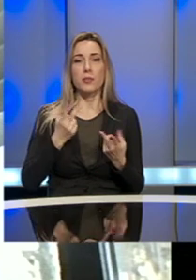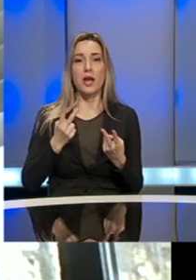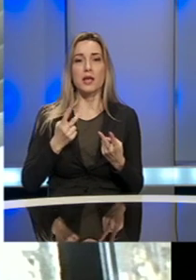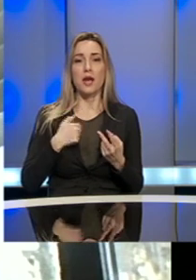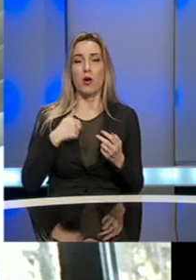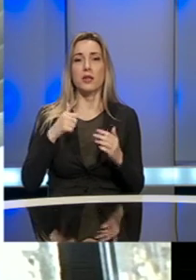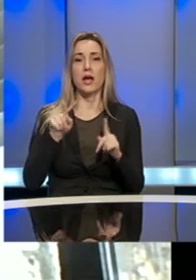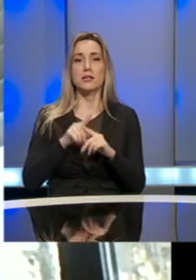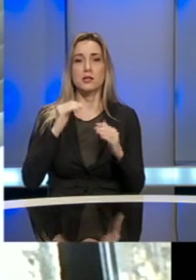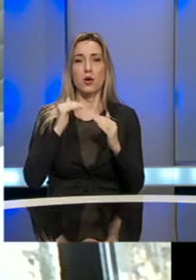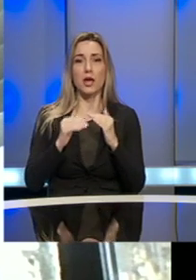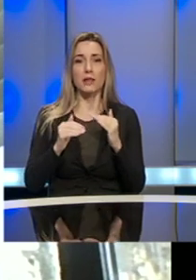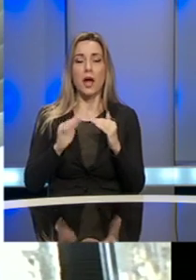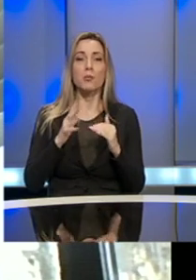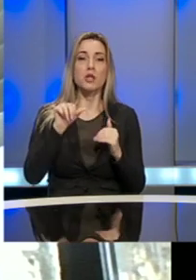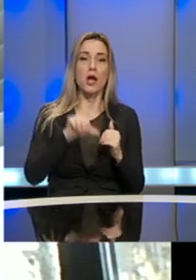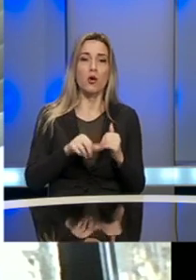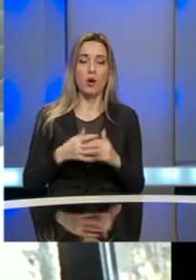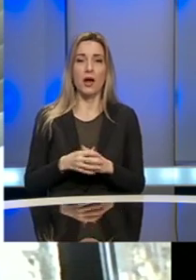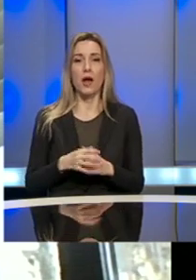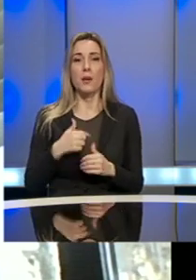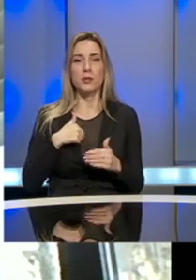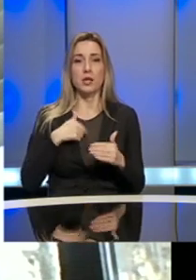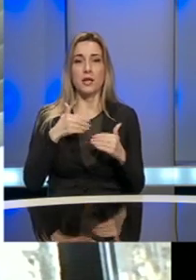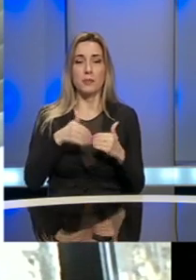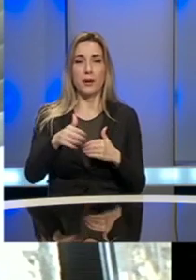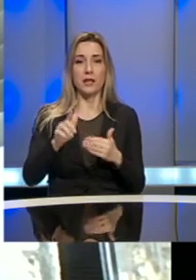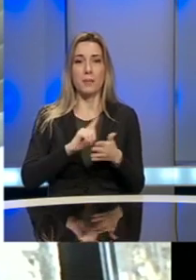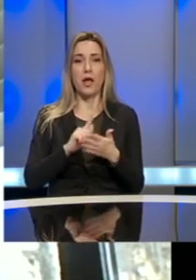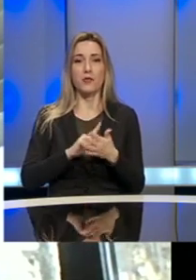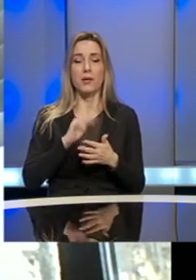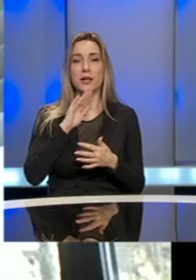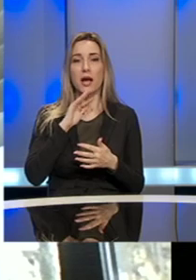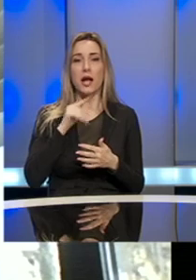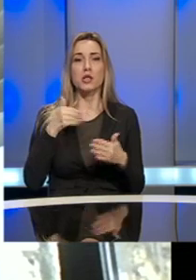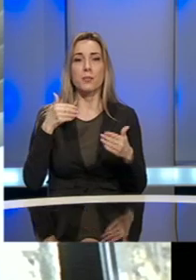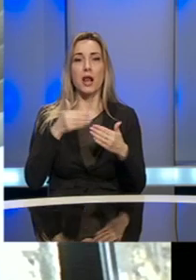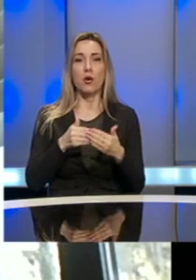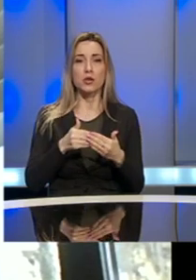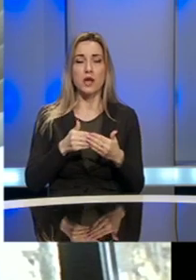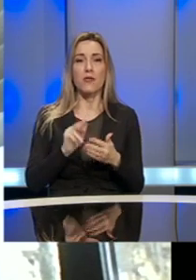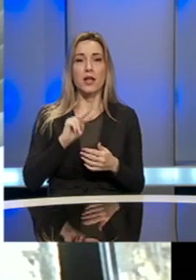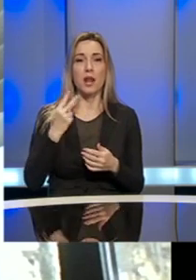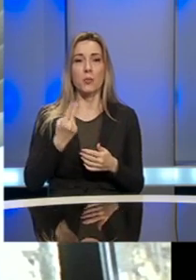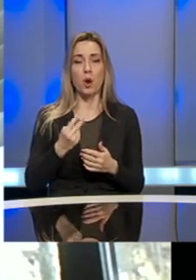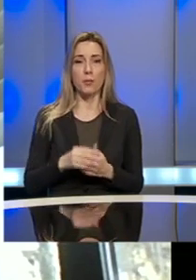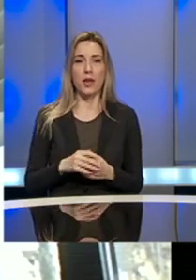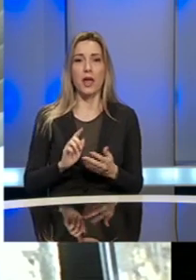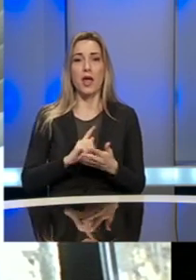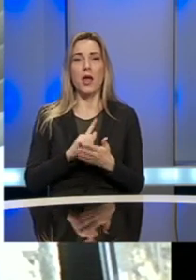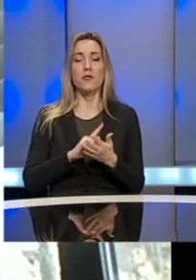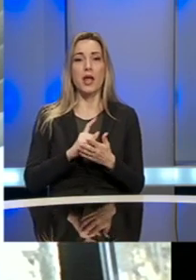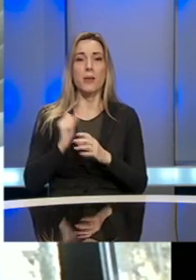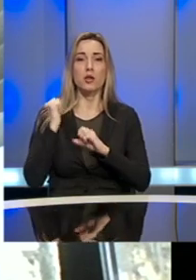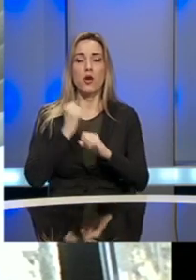jednaka situacija, ako ne i gora. Ono što je sad pred nama je vrijeme, da kažem, prilagođavanja na promjene, vrijeme donošenja